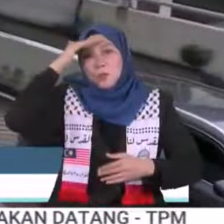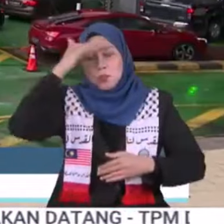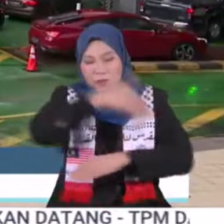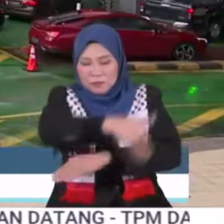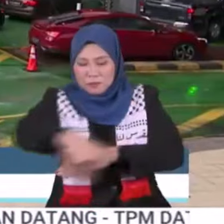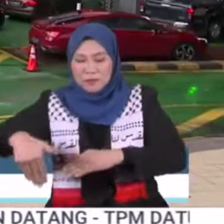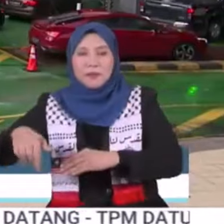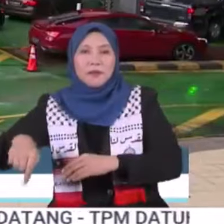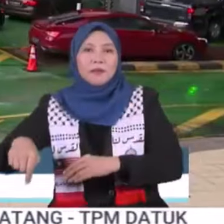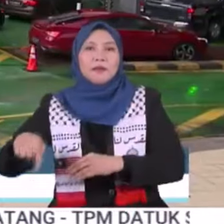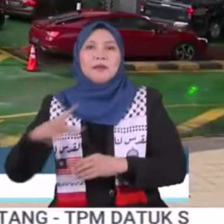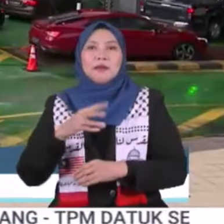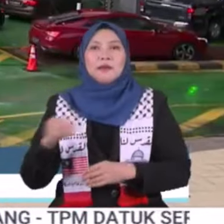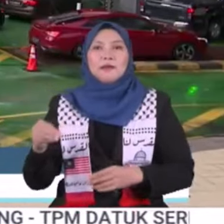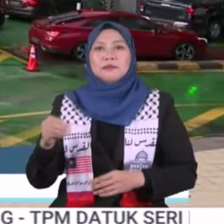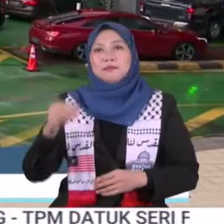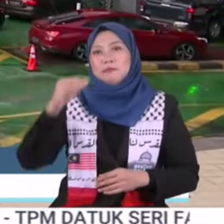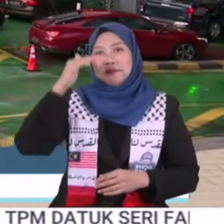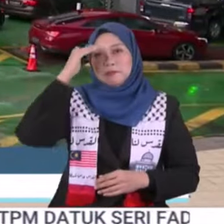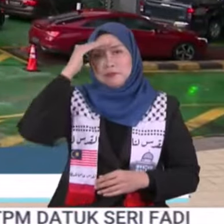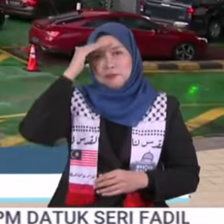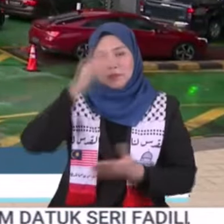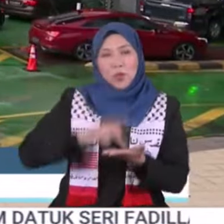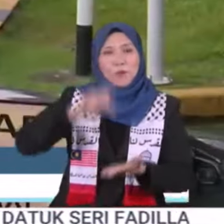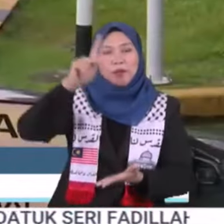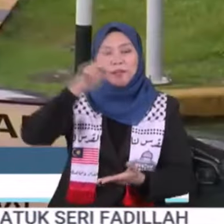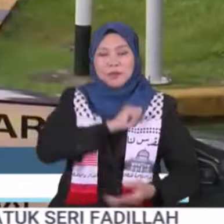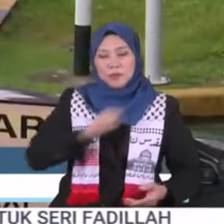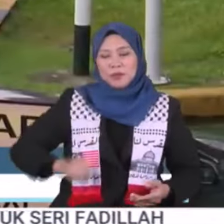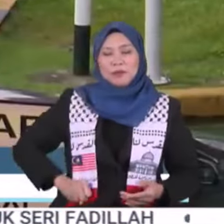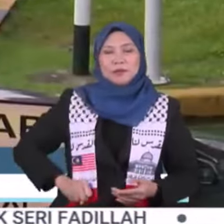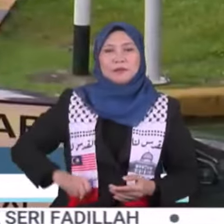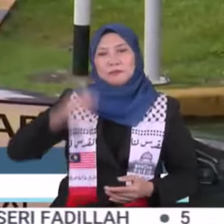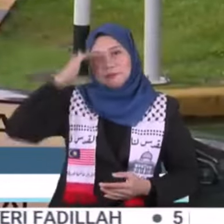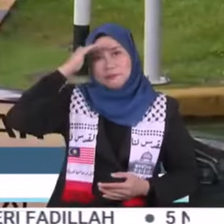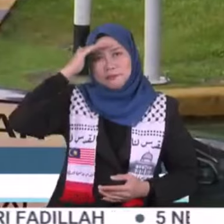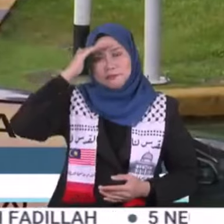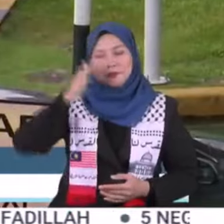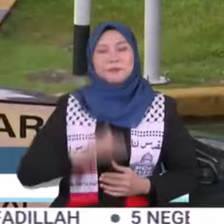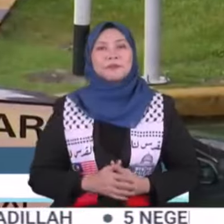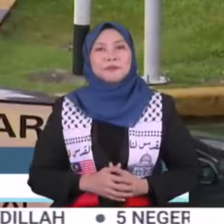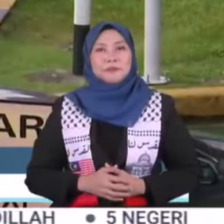dan Kompleks Sultan Abu Bakar Johor Bahru secara optimis.